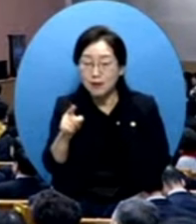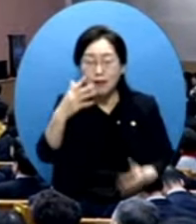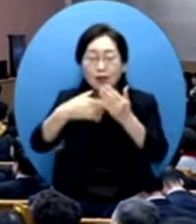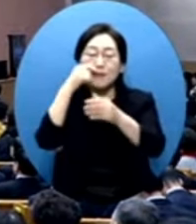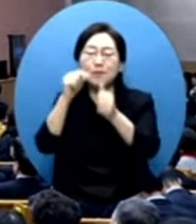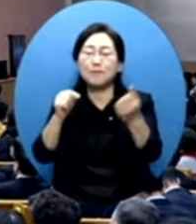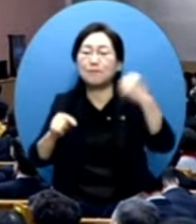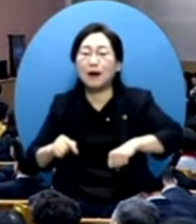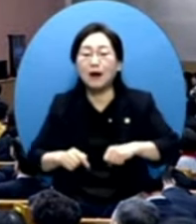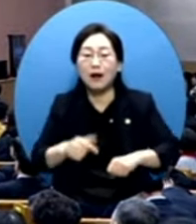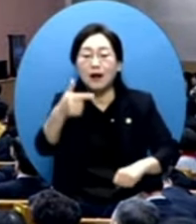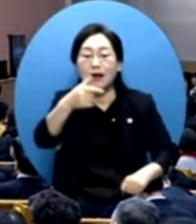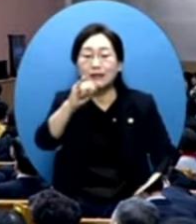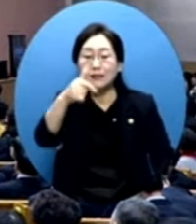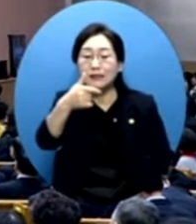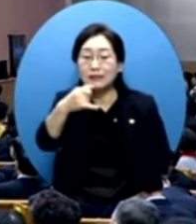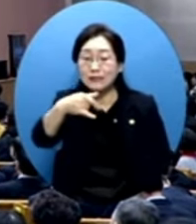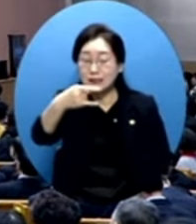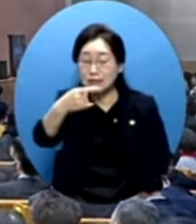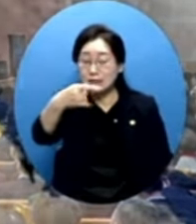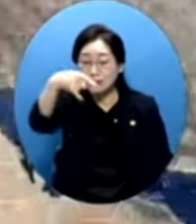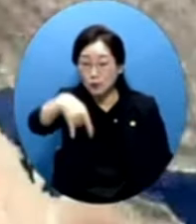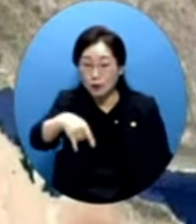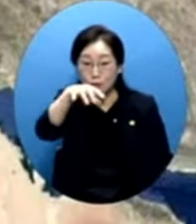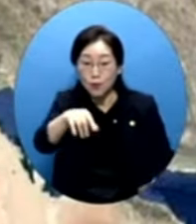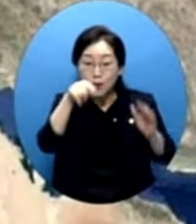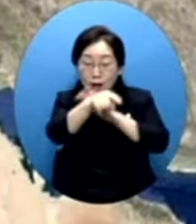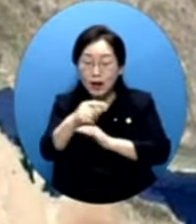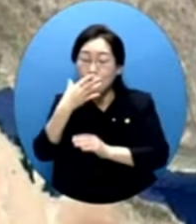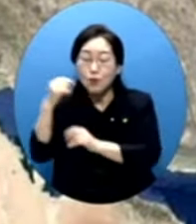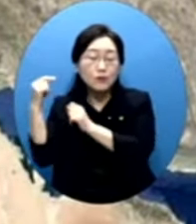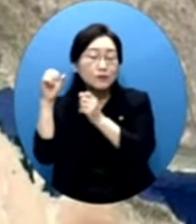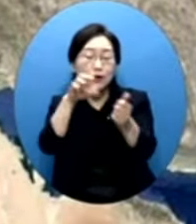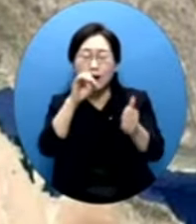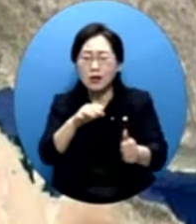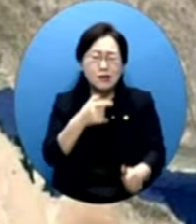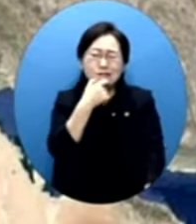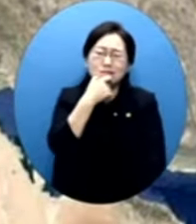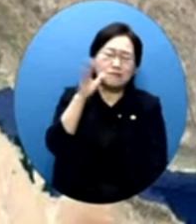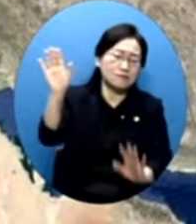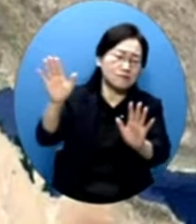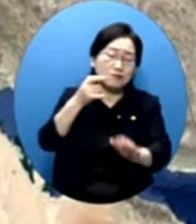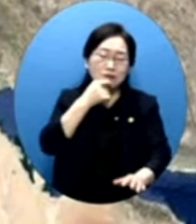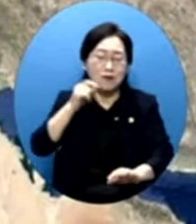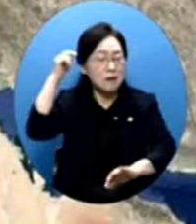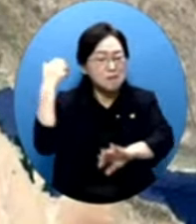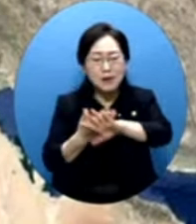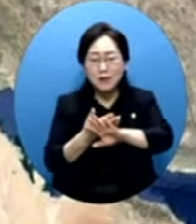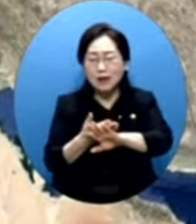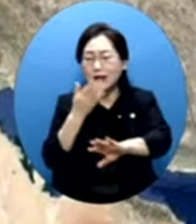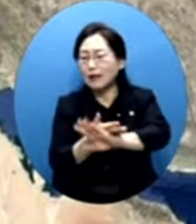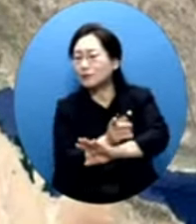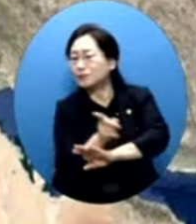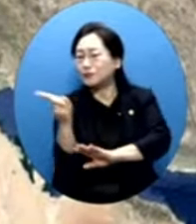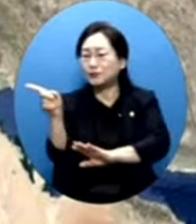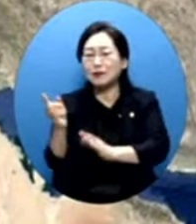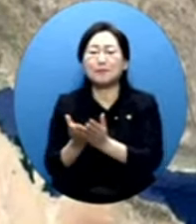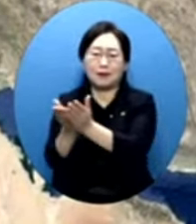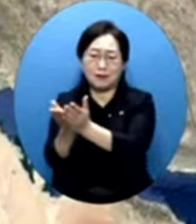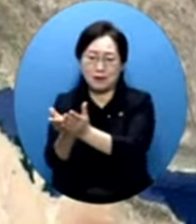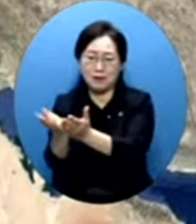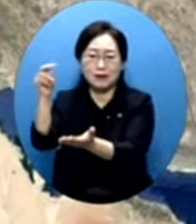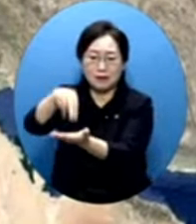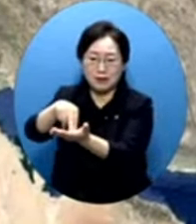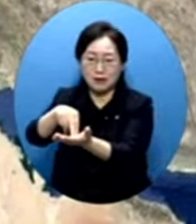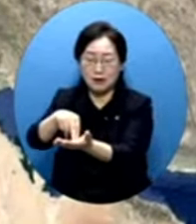너네로 가서 복음을 전하라 그랬는데 이방인들에게 복음을 전하는 것이 싫어서 정 반대되는 다시 러가는 배를 탔습니다